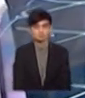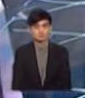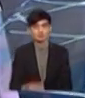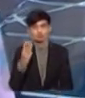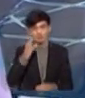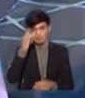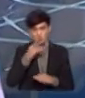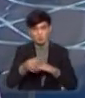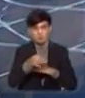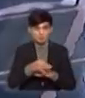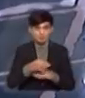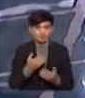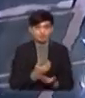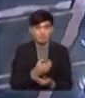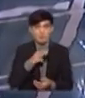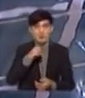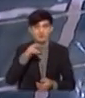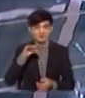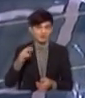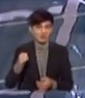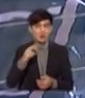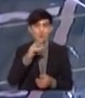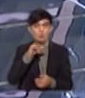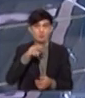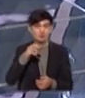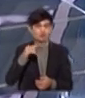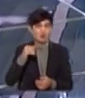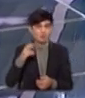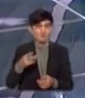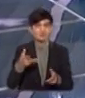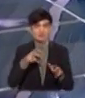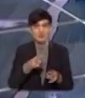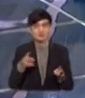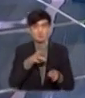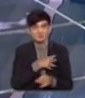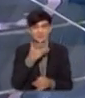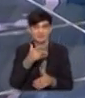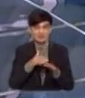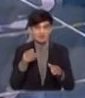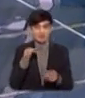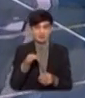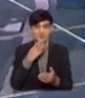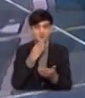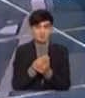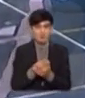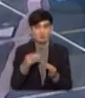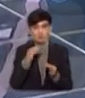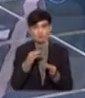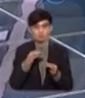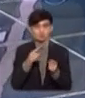Шығыс Қазақстан облысында тұратын Мәдина Құлжанова үш баласымен далада қалса да өмірлік серігін кездестіруден үміт